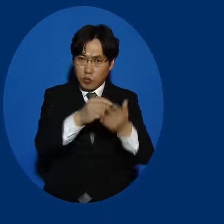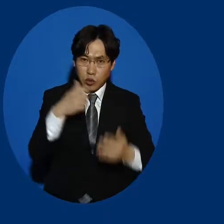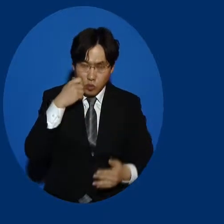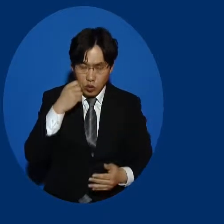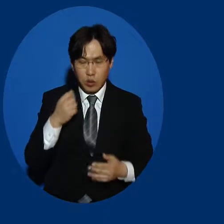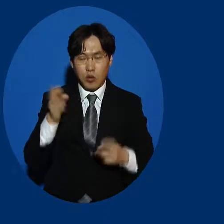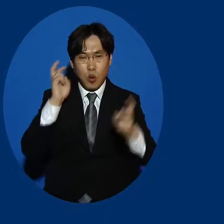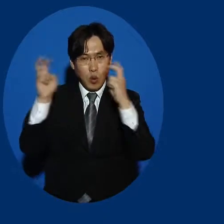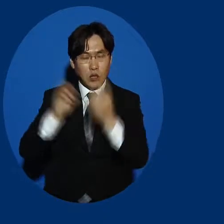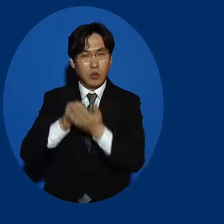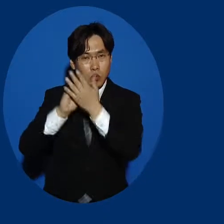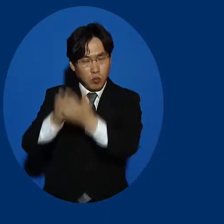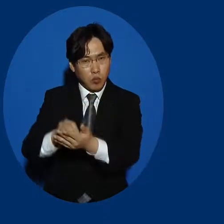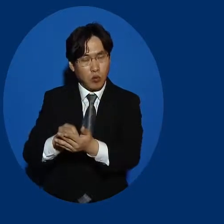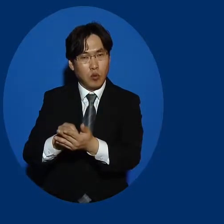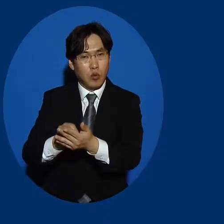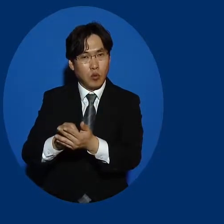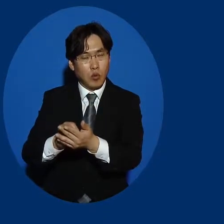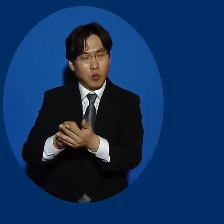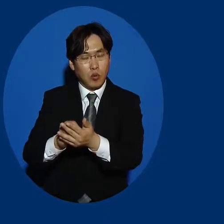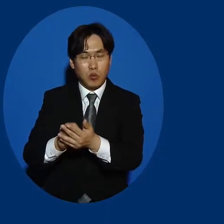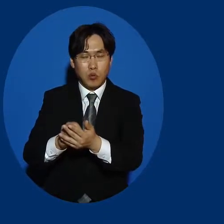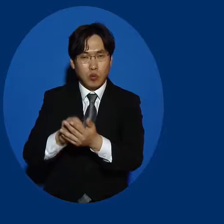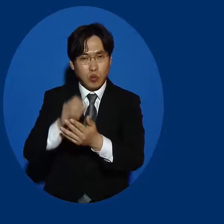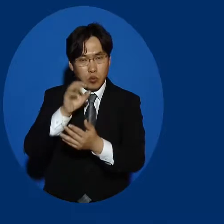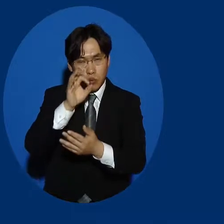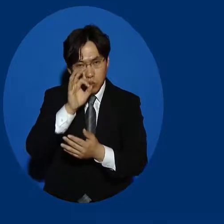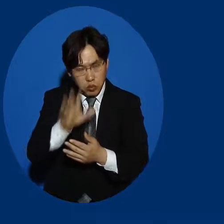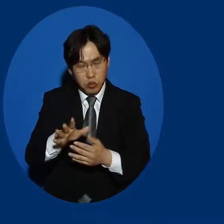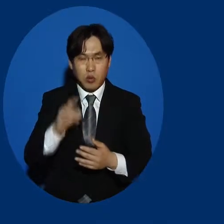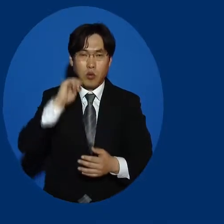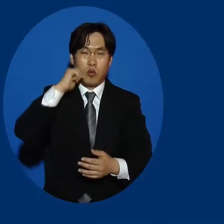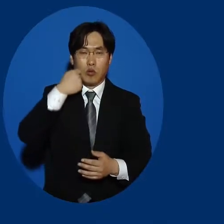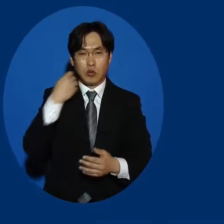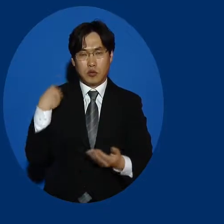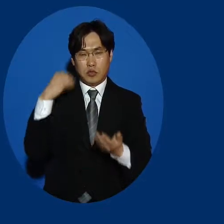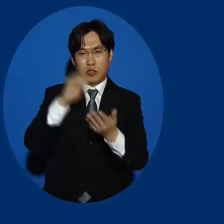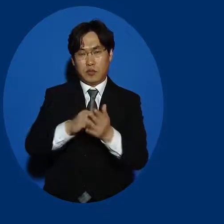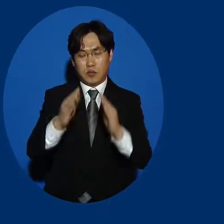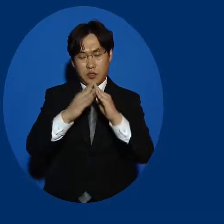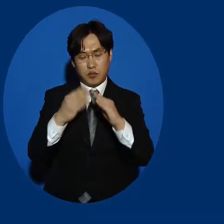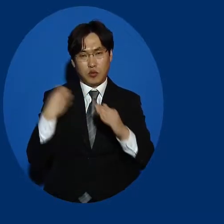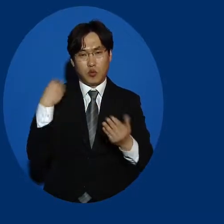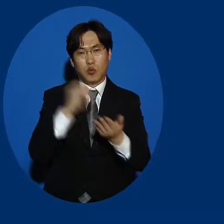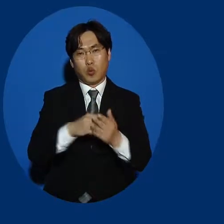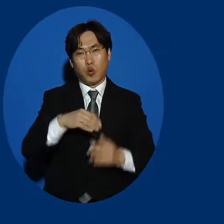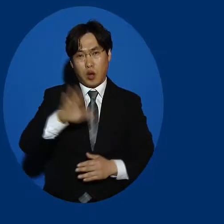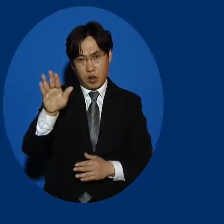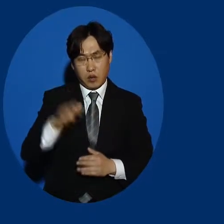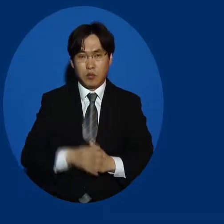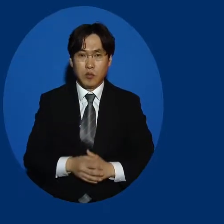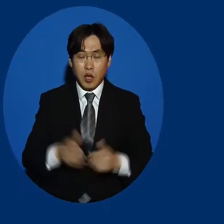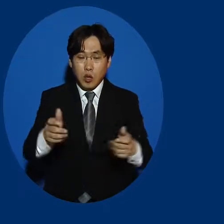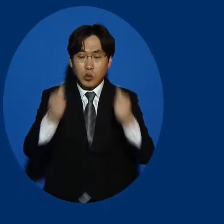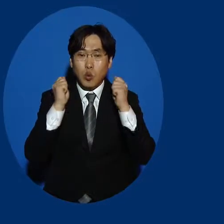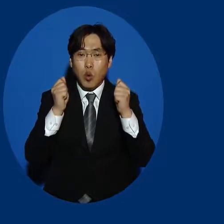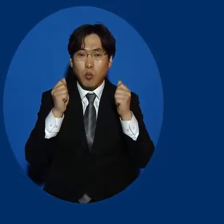시설로 되돌아가고 있는 것이 우리의 현실입니다. 졸업